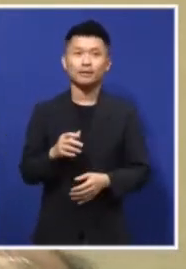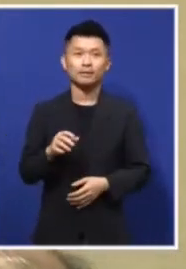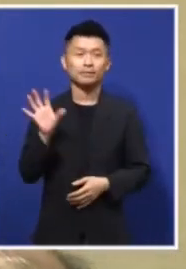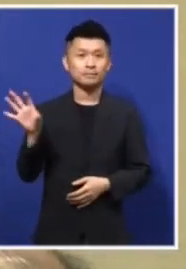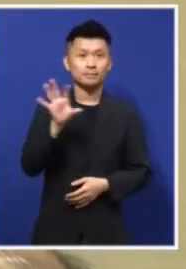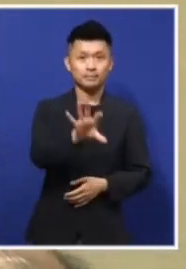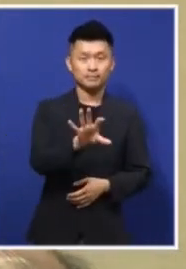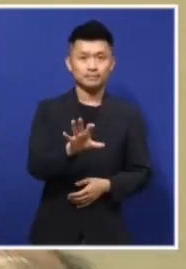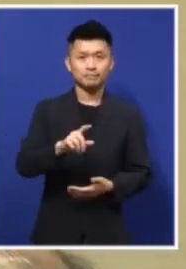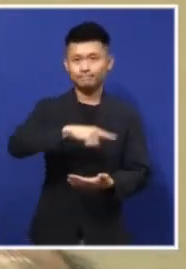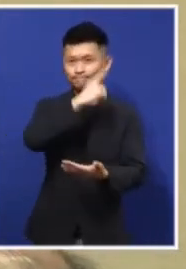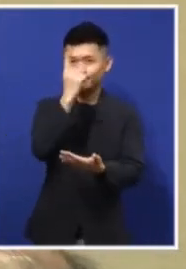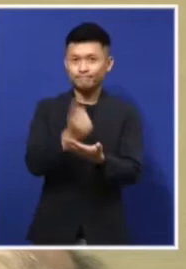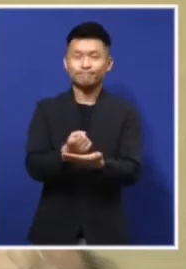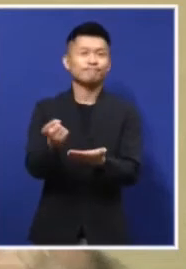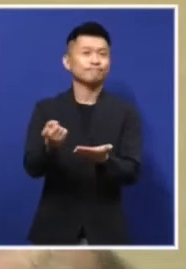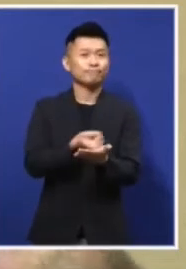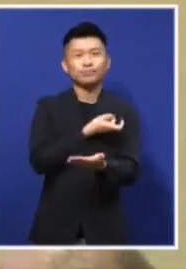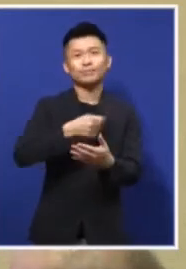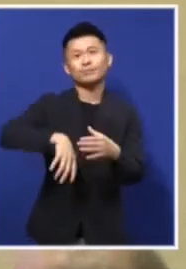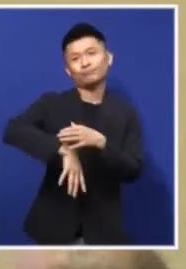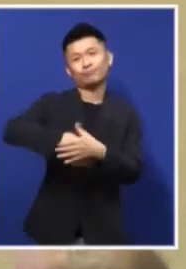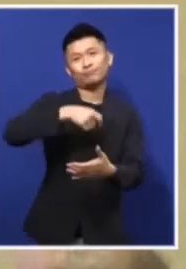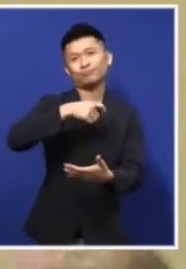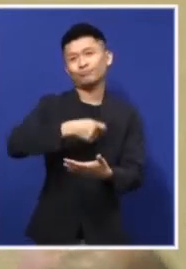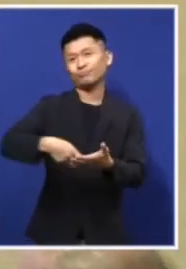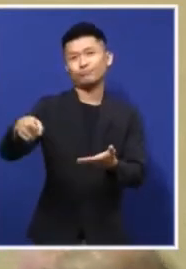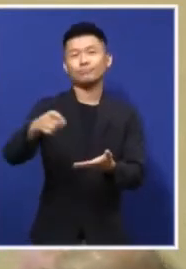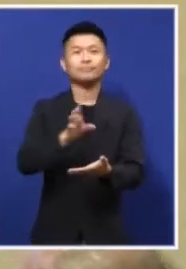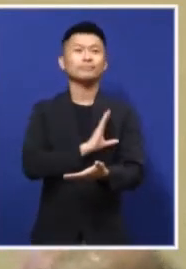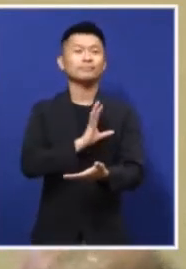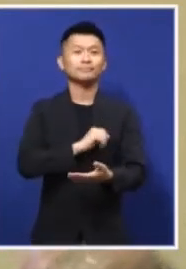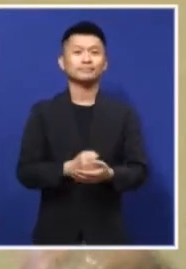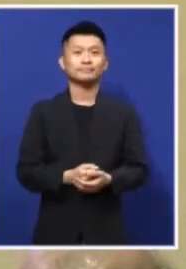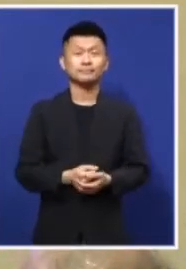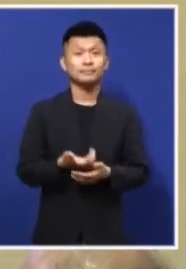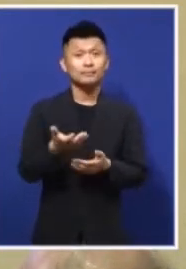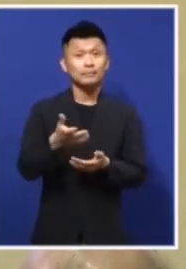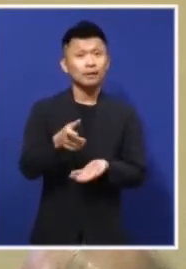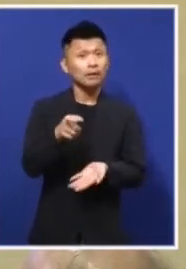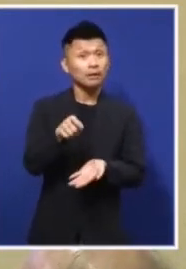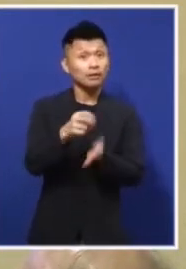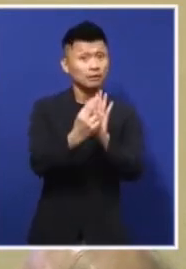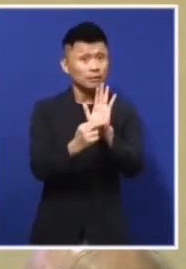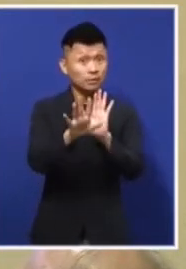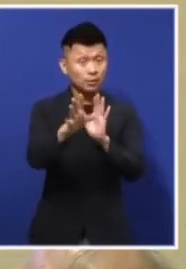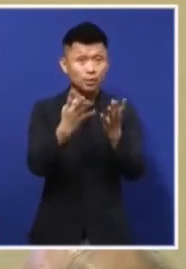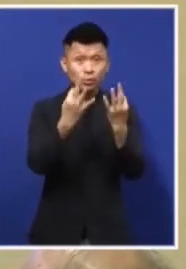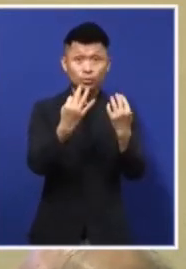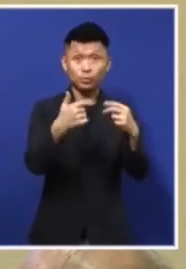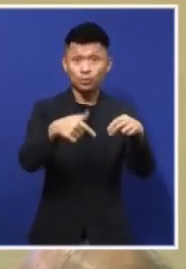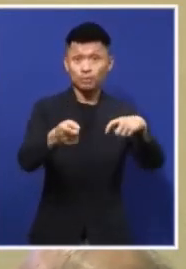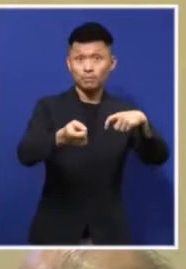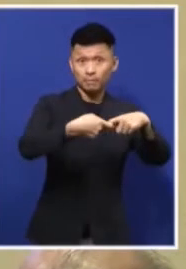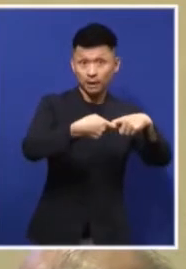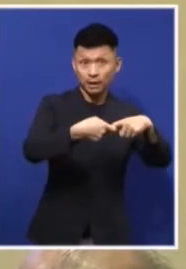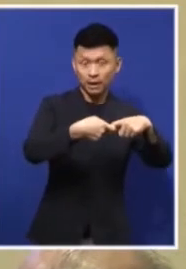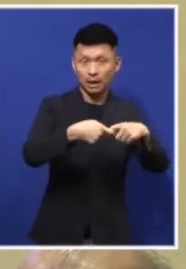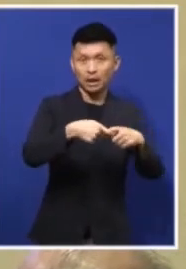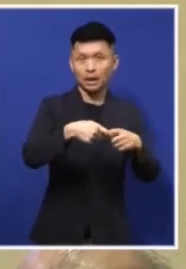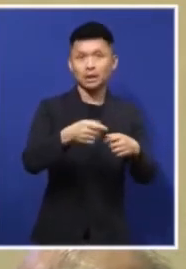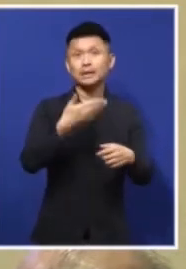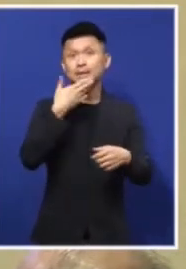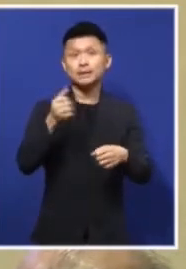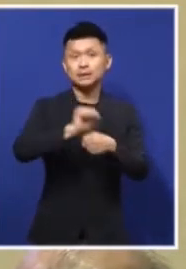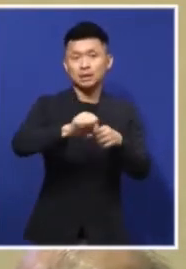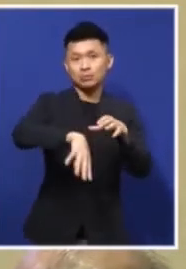会全部都被抽完了哈，很难想象，因为刚刚讲了，并不是数位绑定才可以抽加码券，